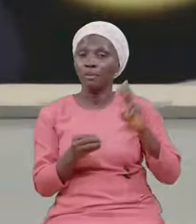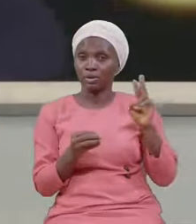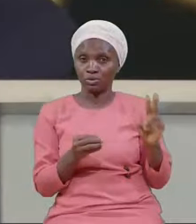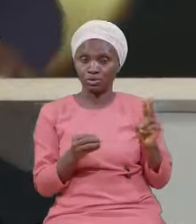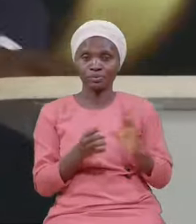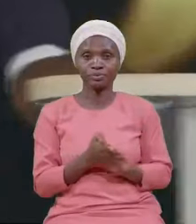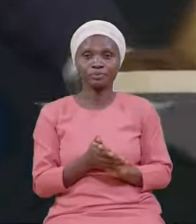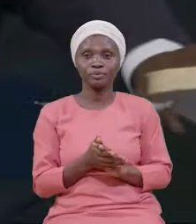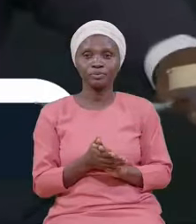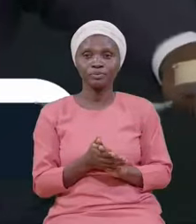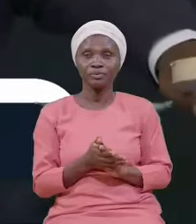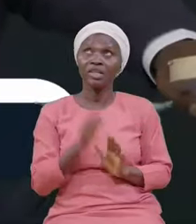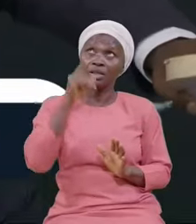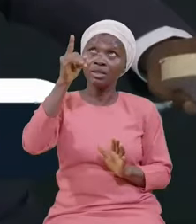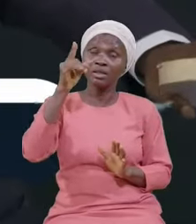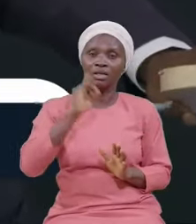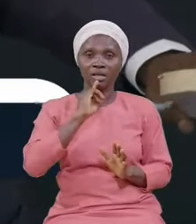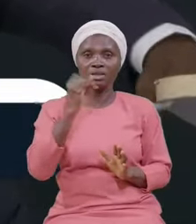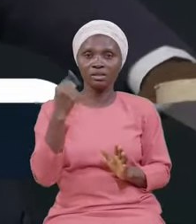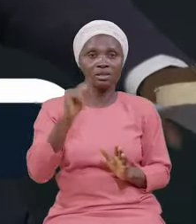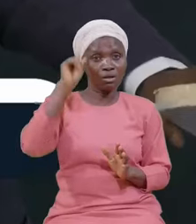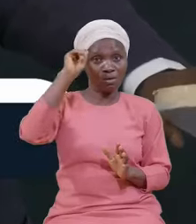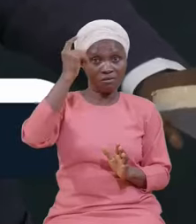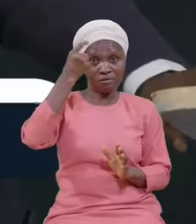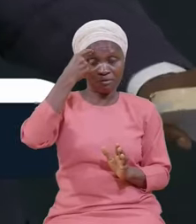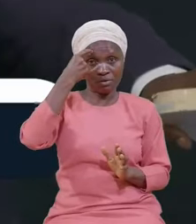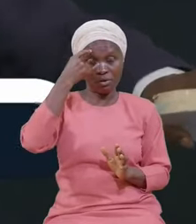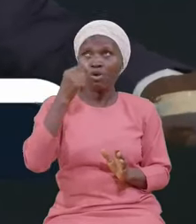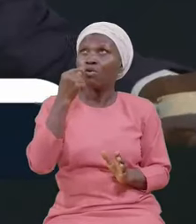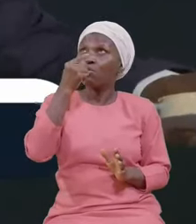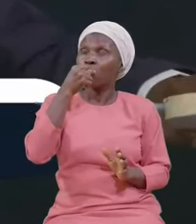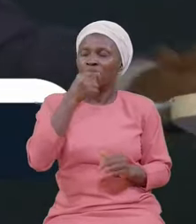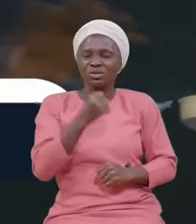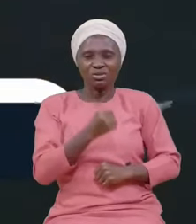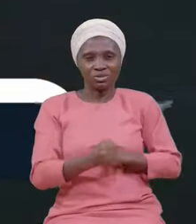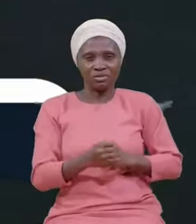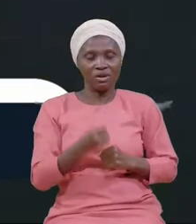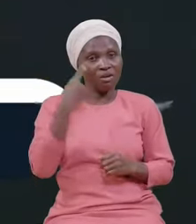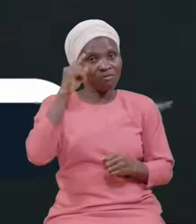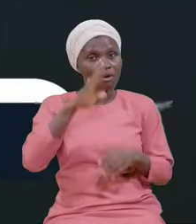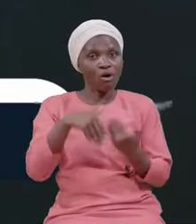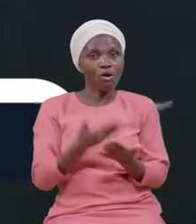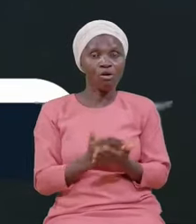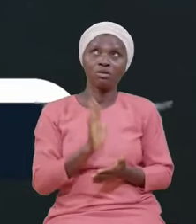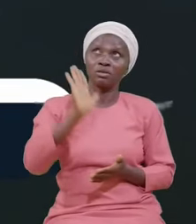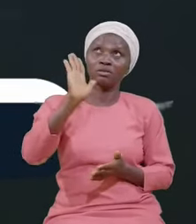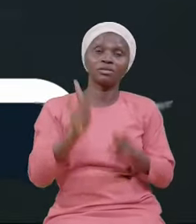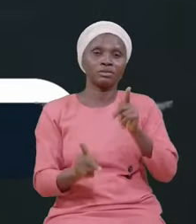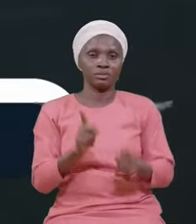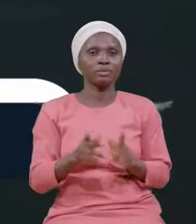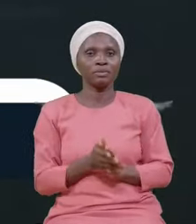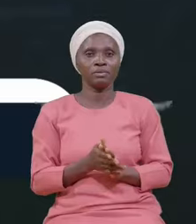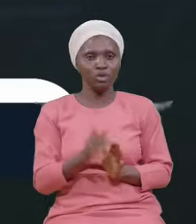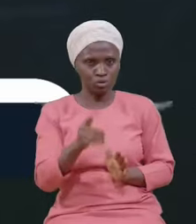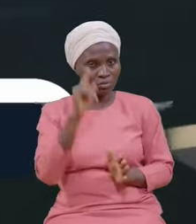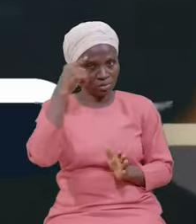Deuxième élément, il est le gouverneur qui a souffert pour tous ces sujets. Pensez à